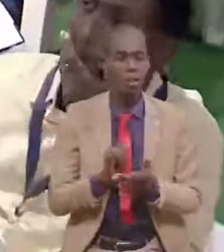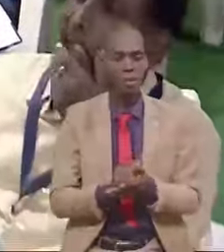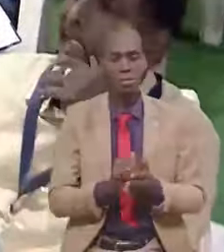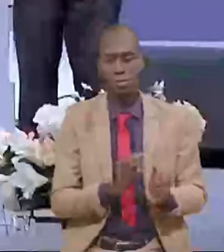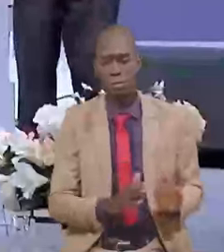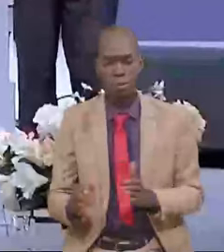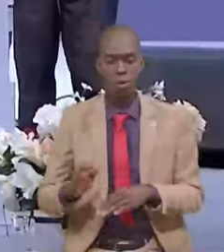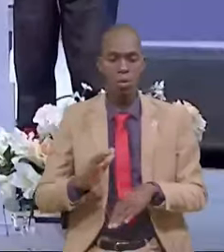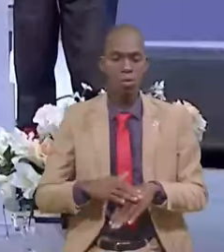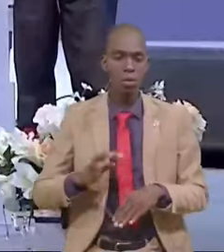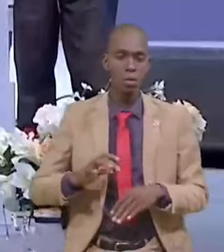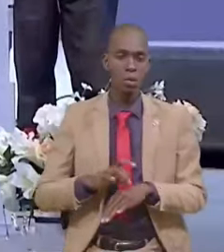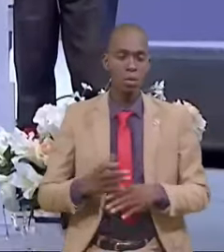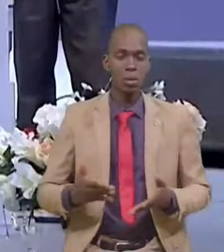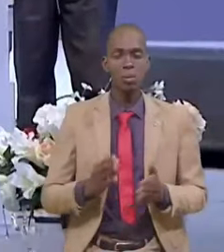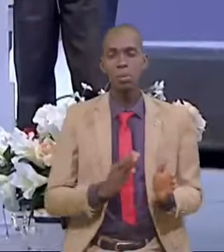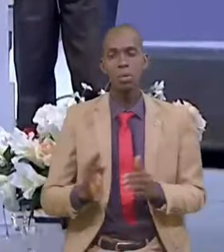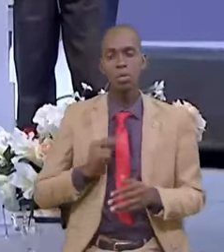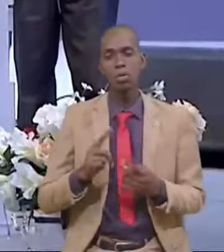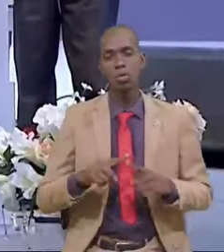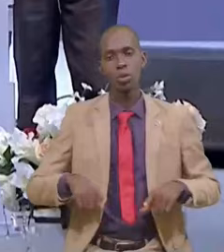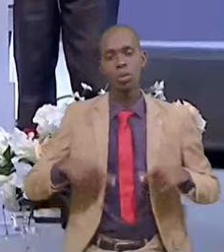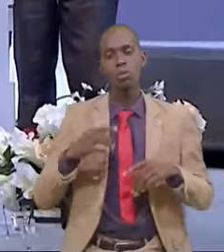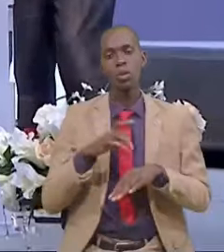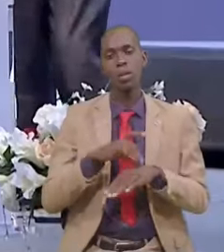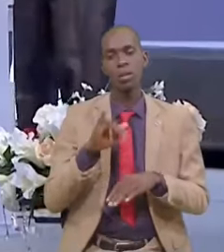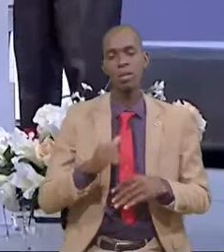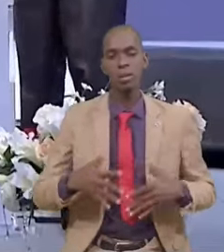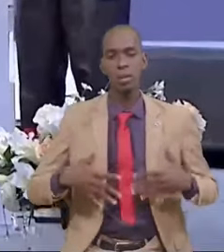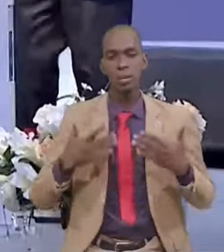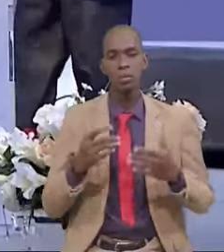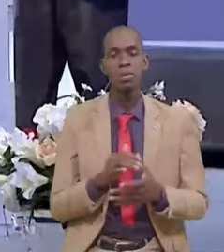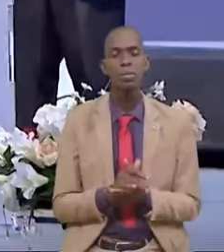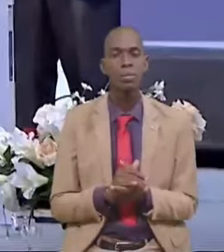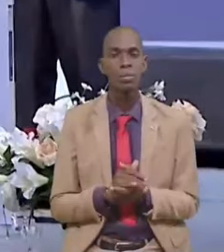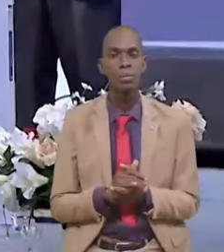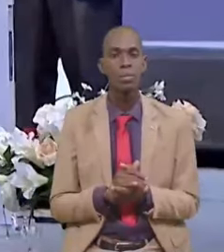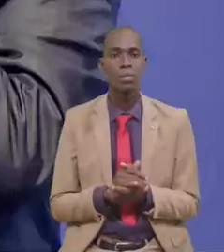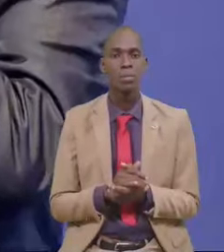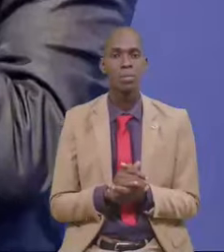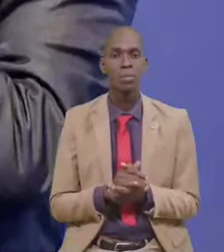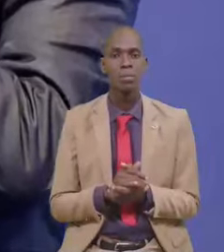La vérité sur la terre nous prépare seulement à vivre sur la terre et seulement sur la terre.